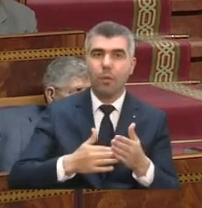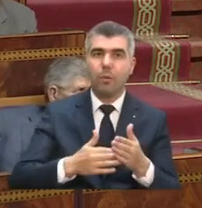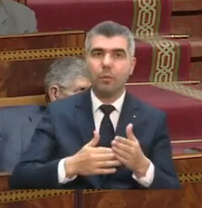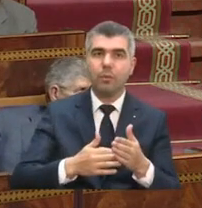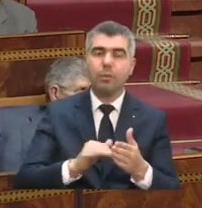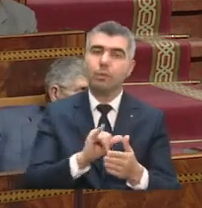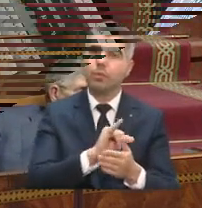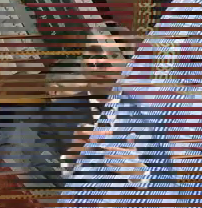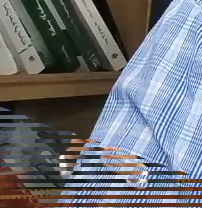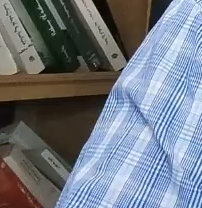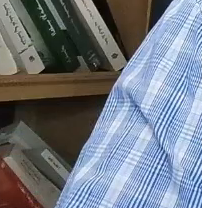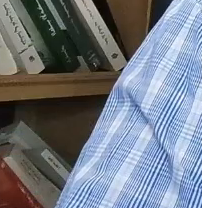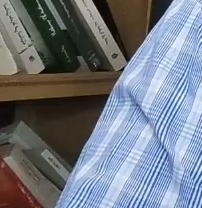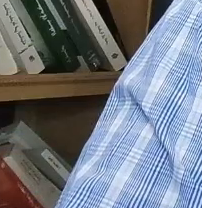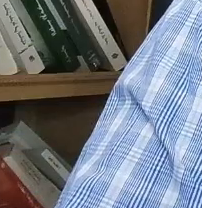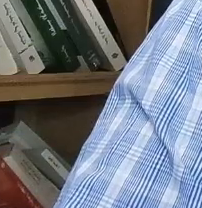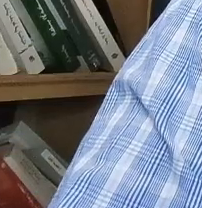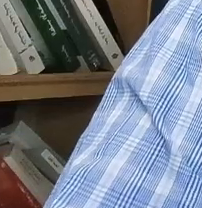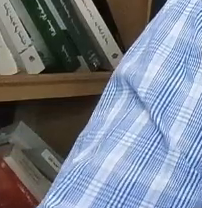جهتك غير مقبول.